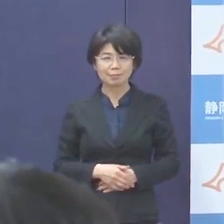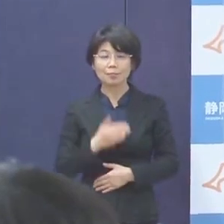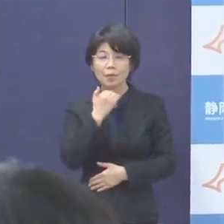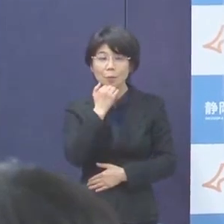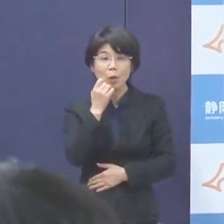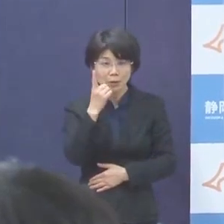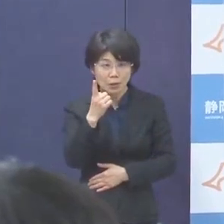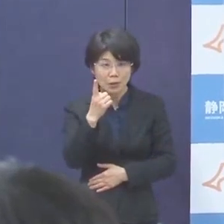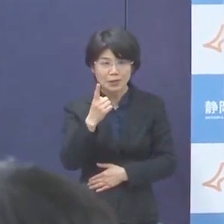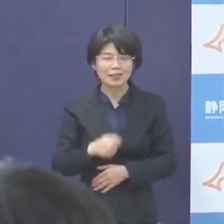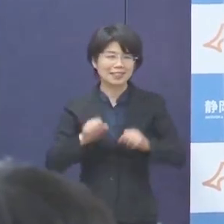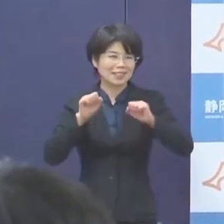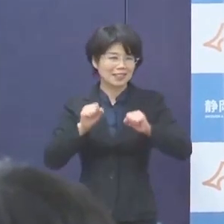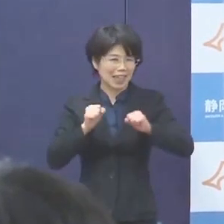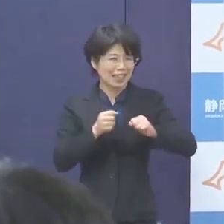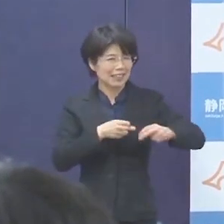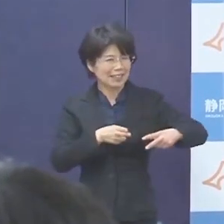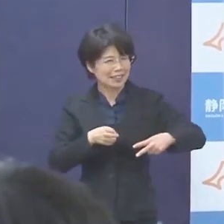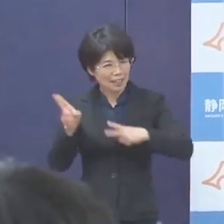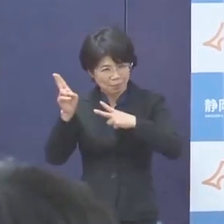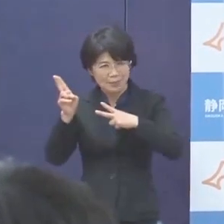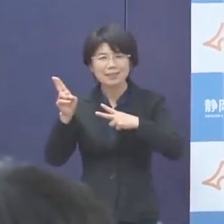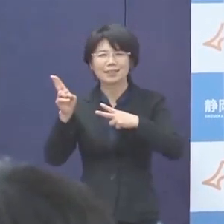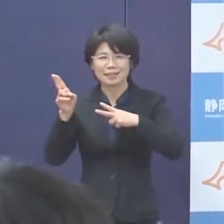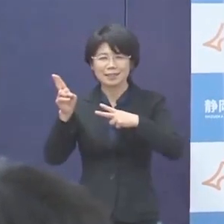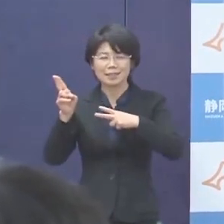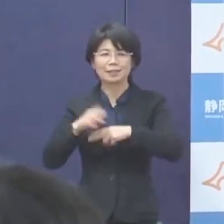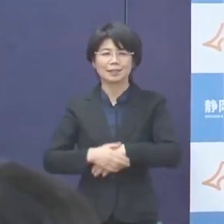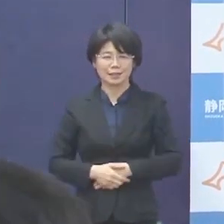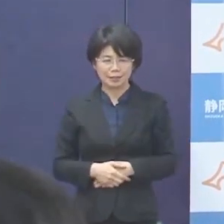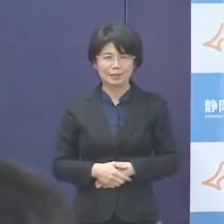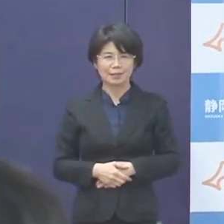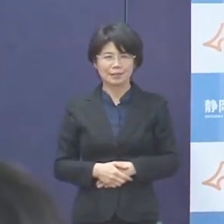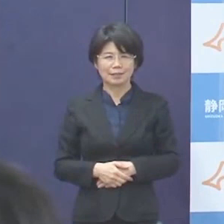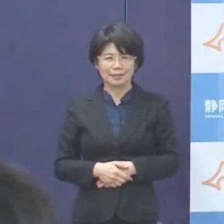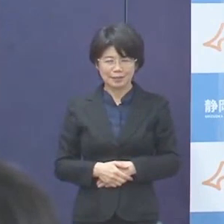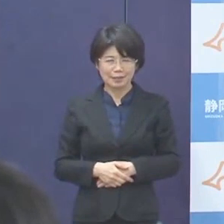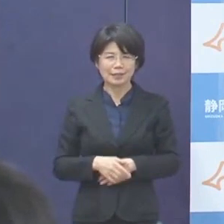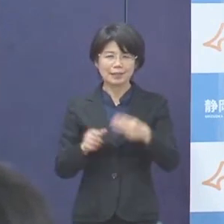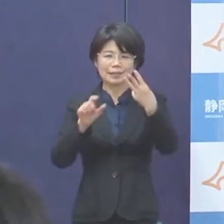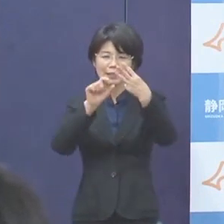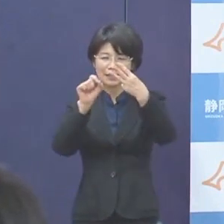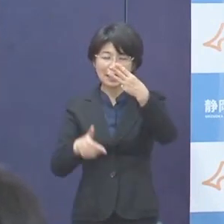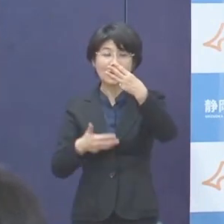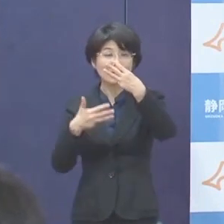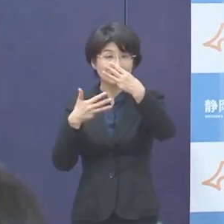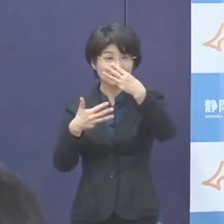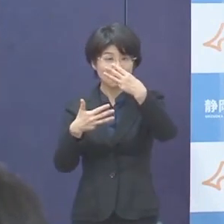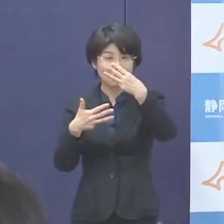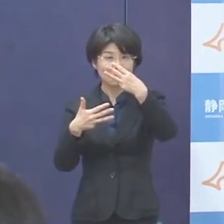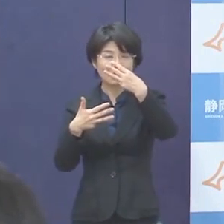元気旅ってやつですね、静岡元気旅。これもですね、同じように3月8日から